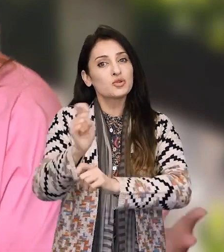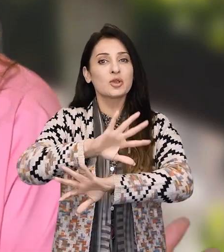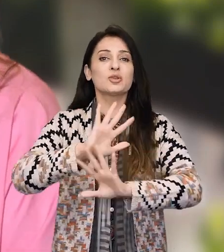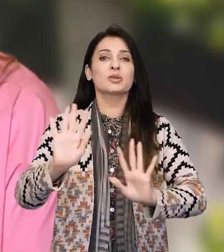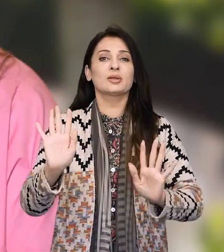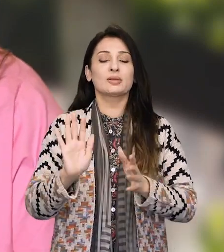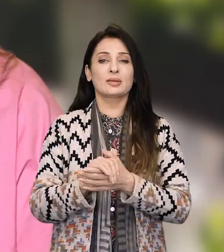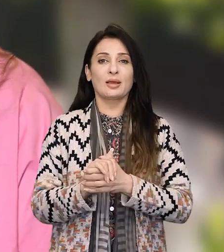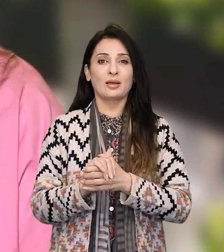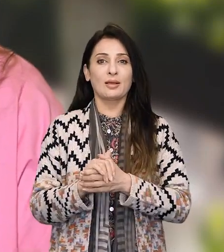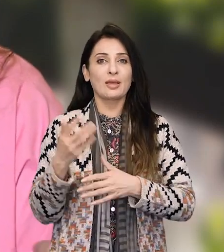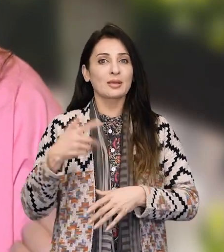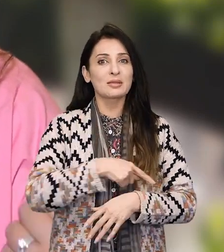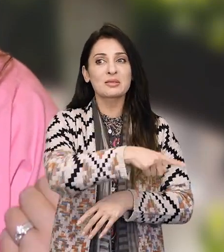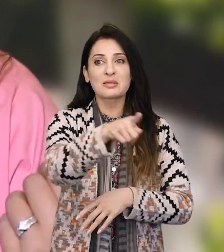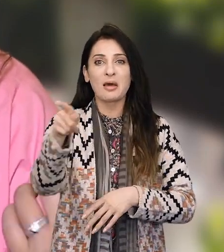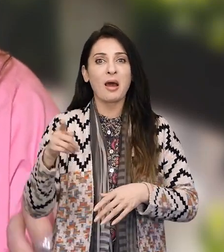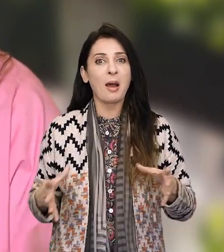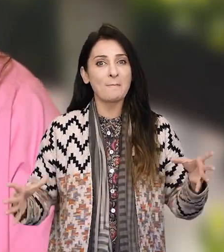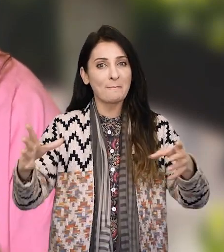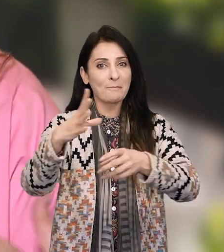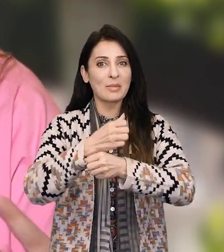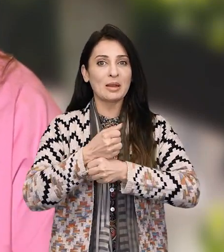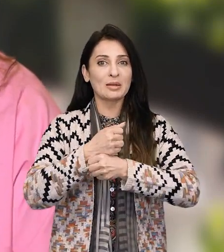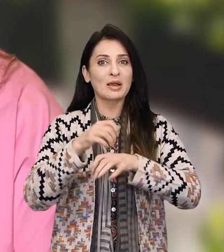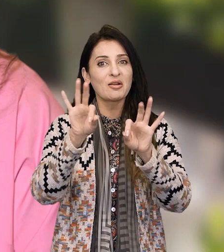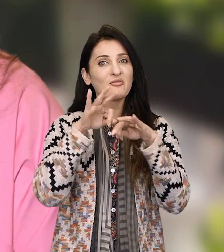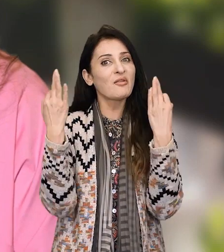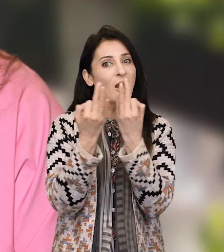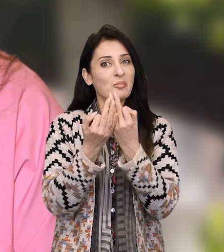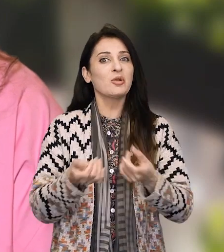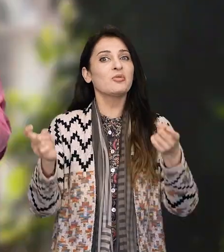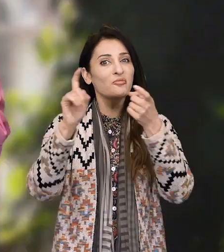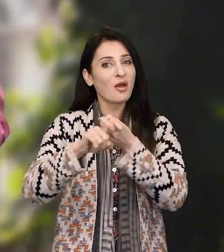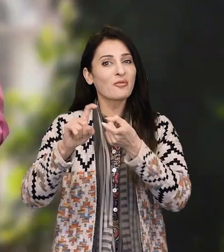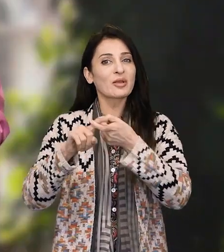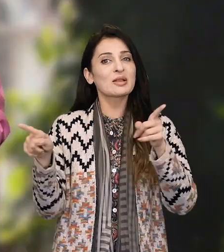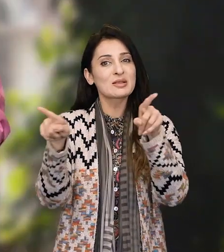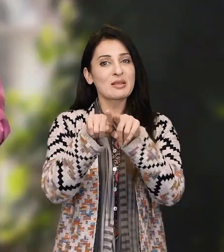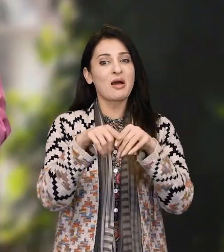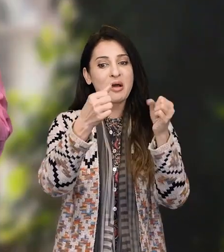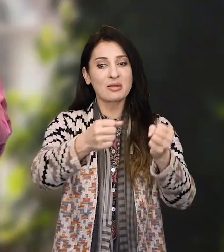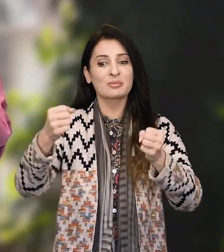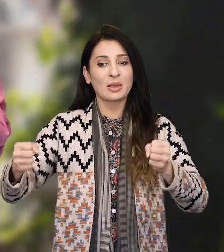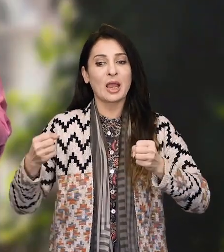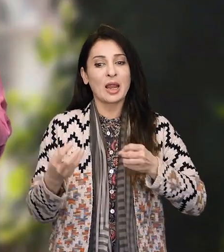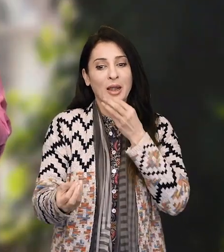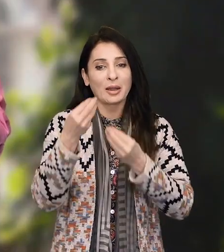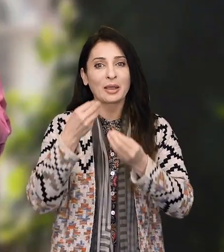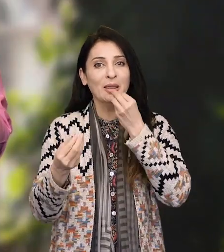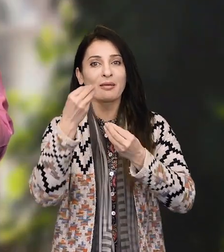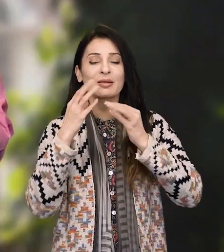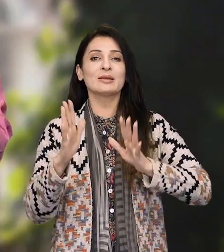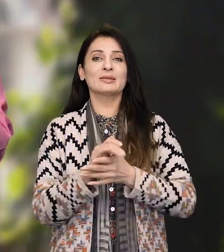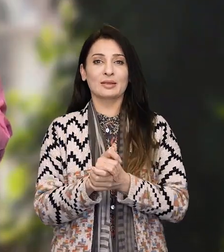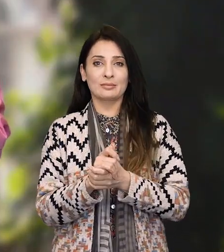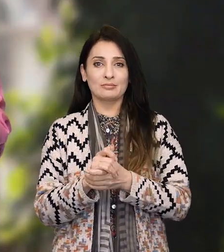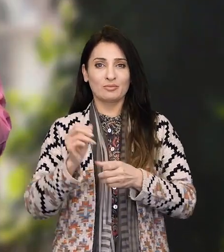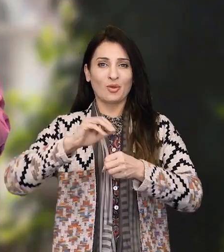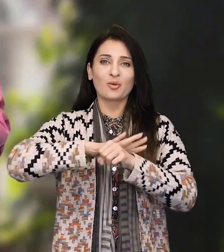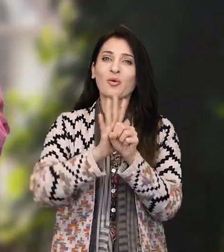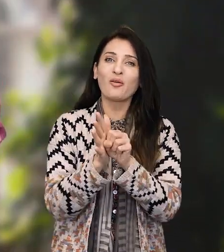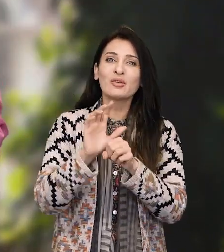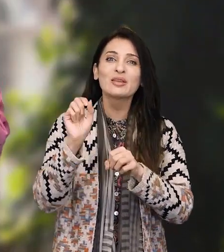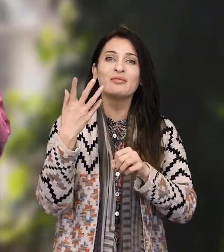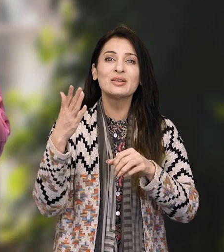सारे इकट्ठे मिल के विद फैमिली विद फ्रेंड्स इन्जॉय कर सकें. एंड कोविड था, लोग बाहर नहीं जा रहे